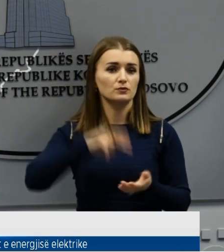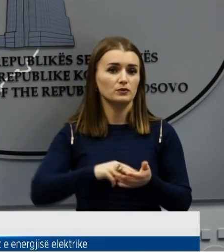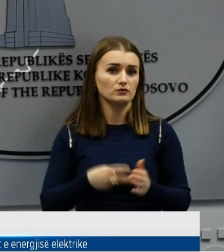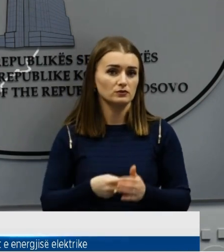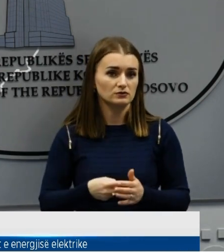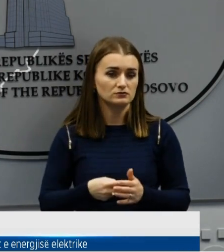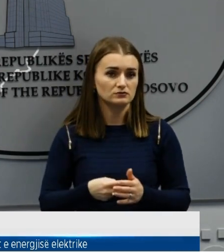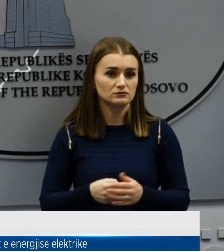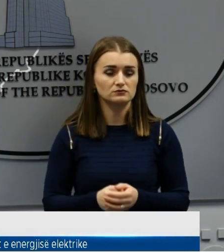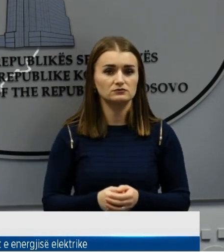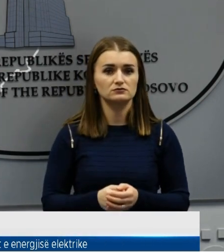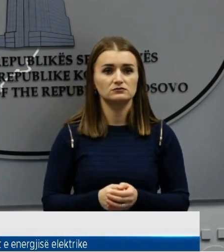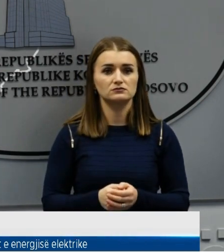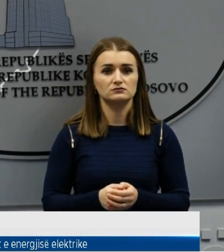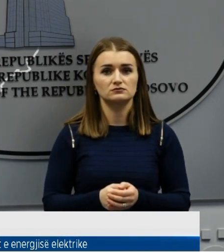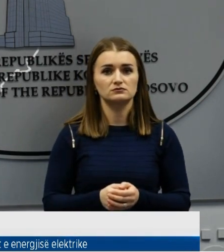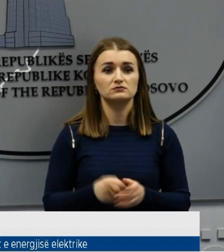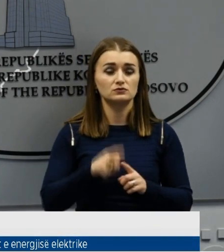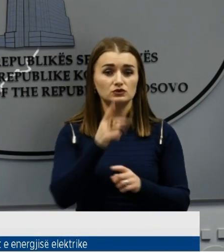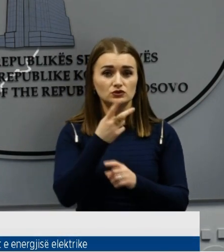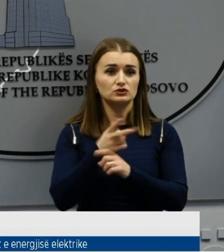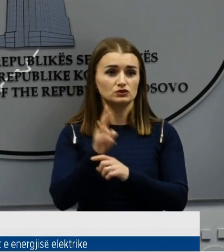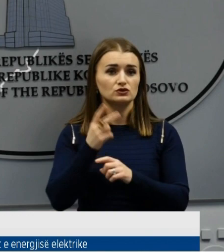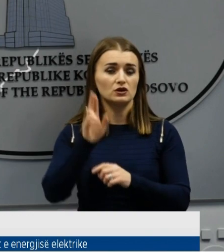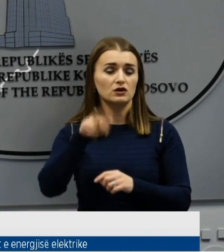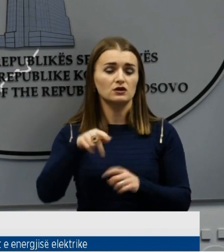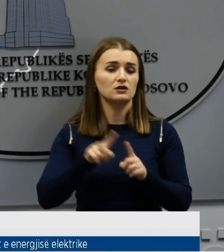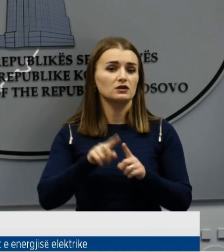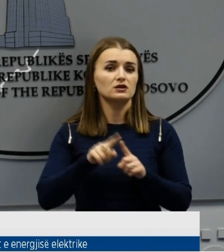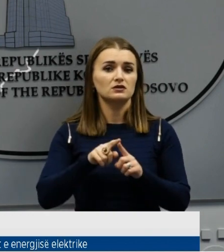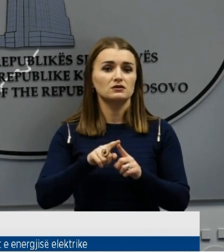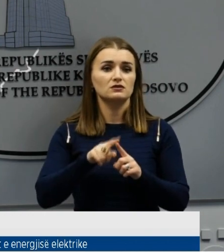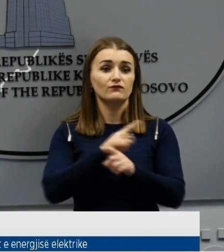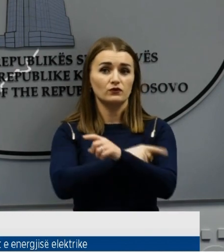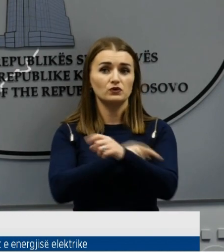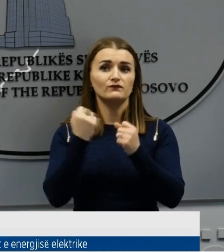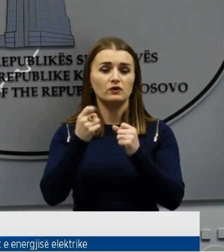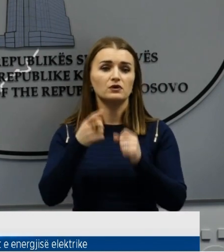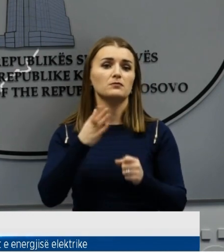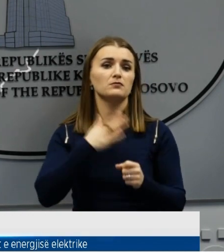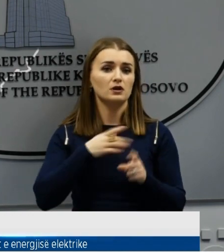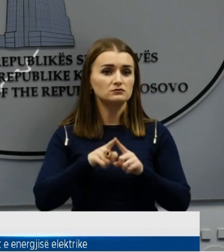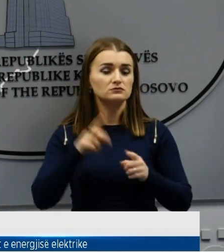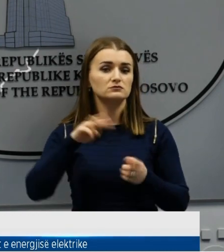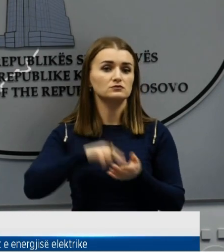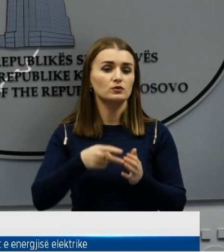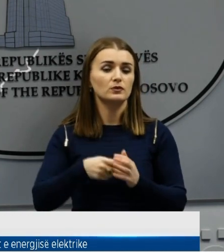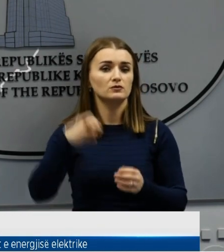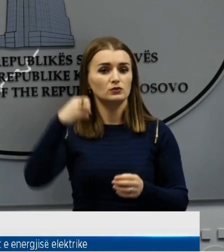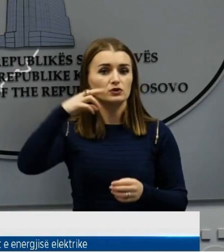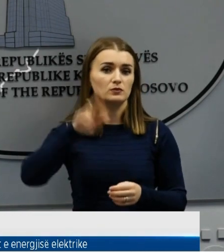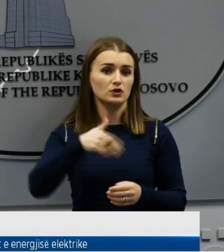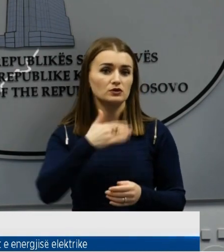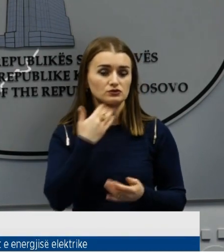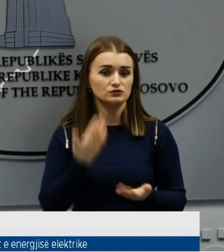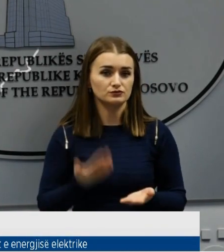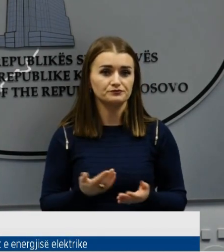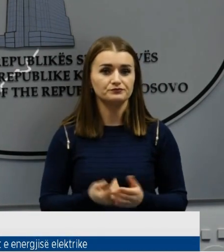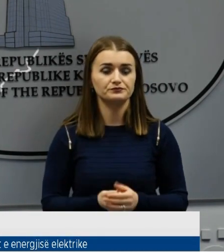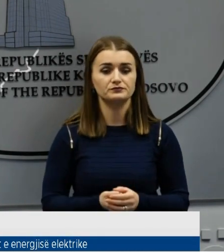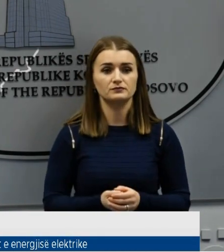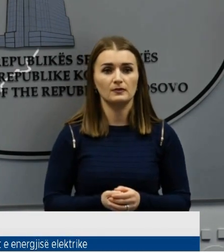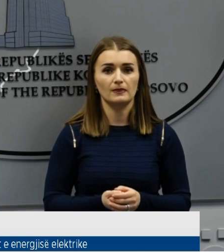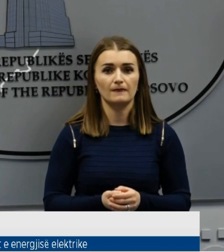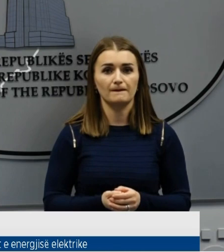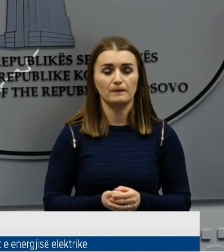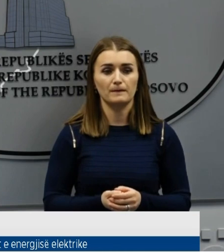ne, janë duke u përballur me krizën dhe janë duke një ndër masat që janë duke marrë është ndërprerja e